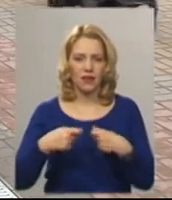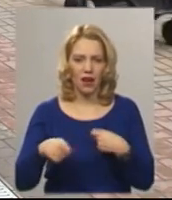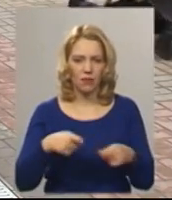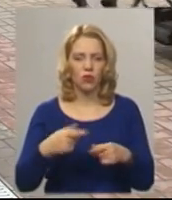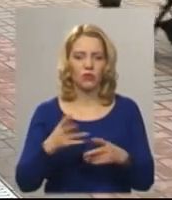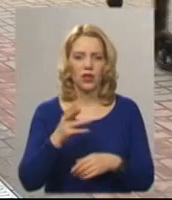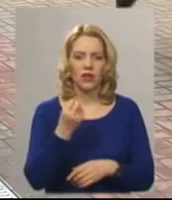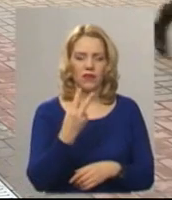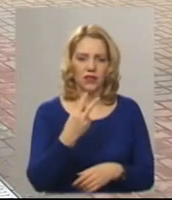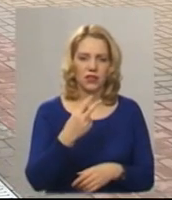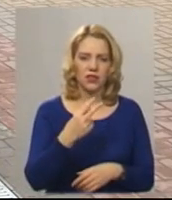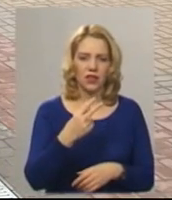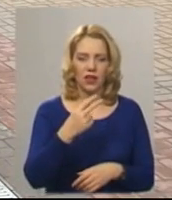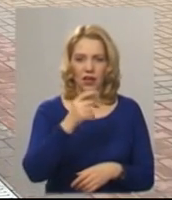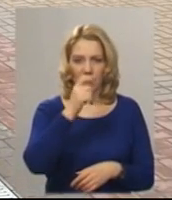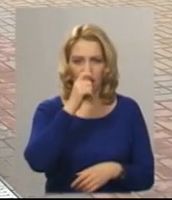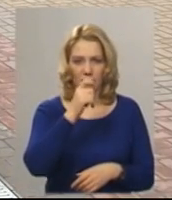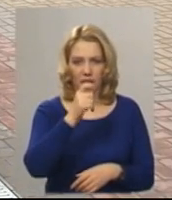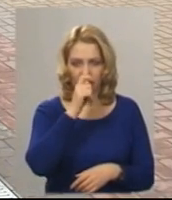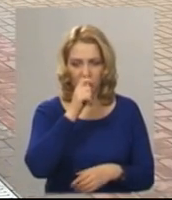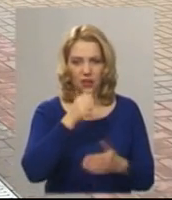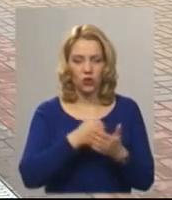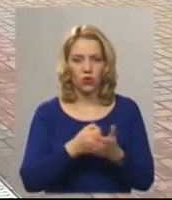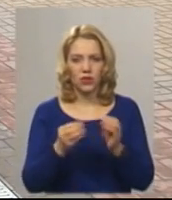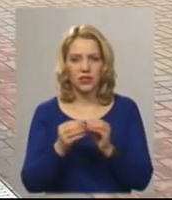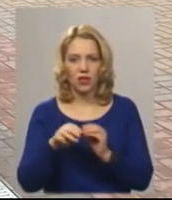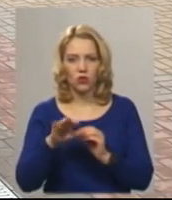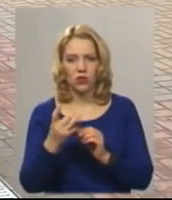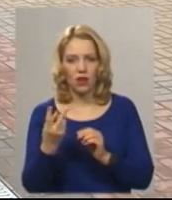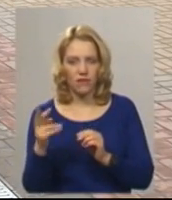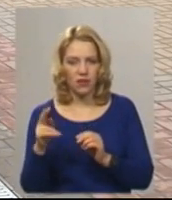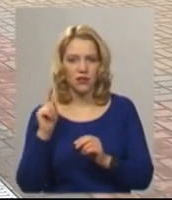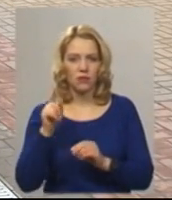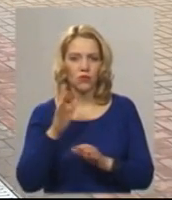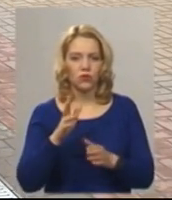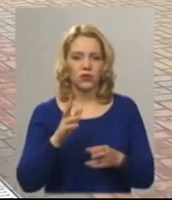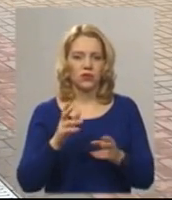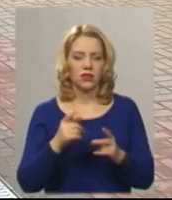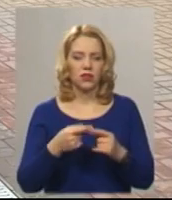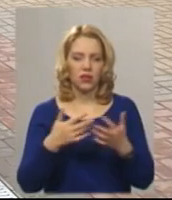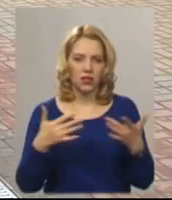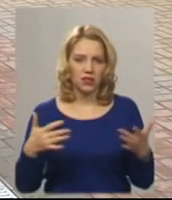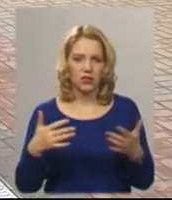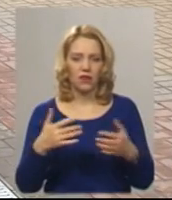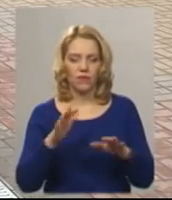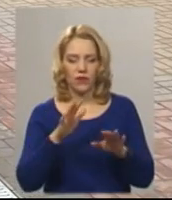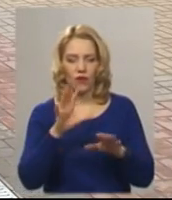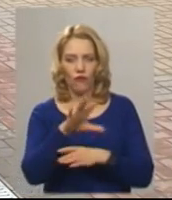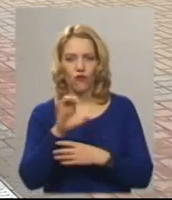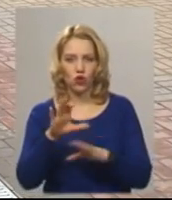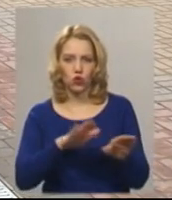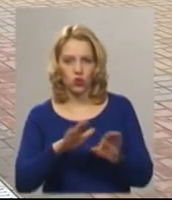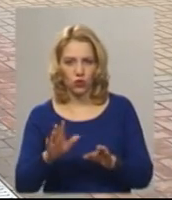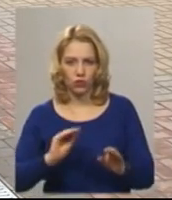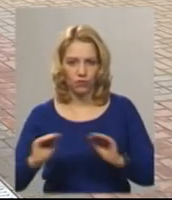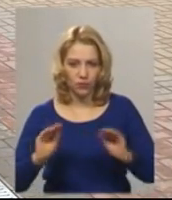по 10 травня. Там будуть які традиційні, вже минулорічні різноманітні фотозони. Так само і